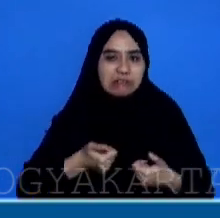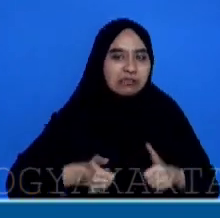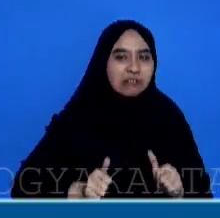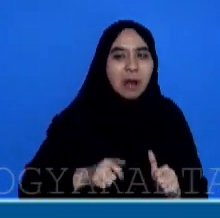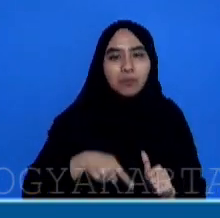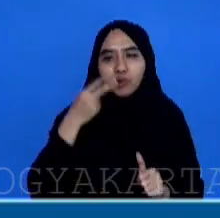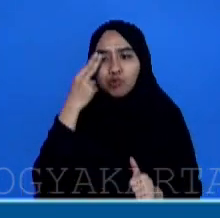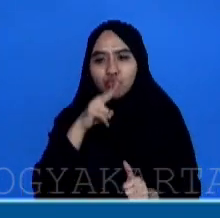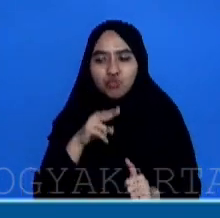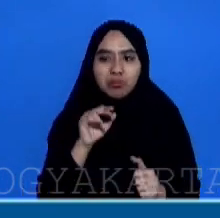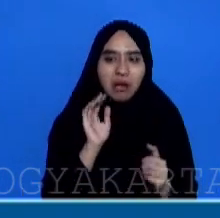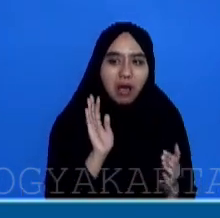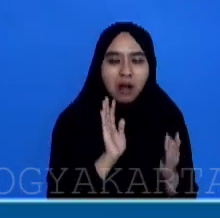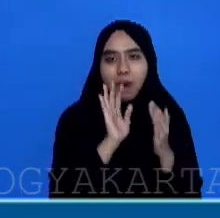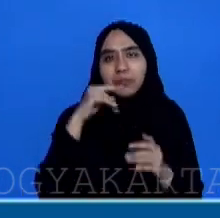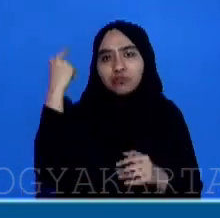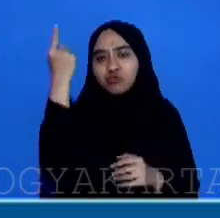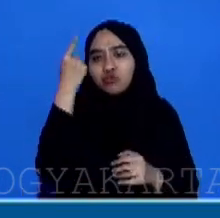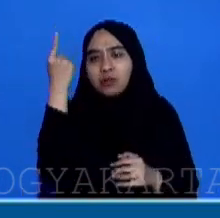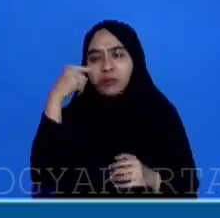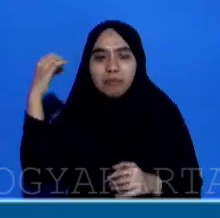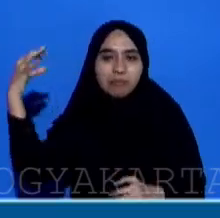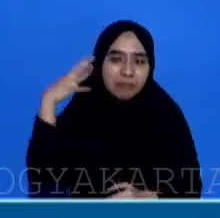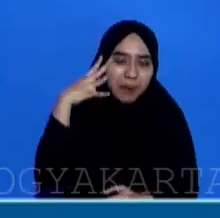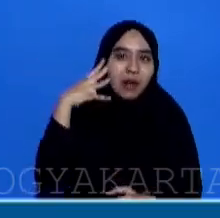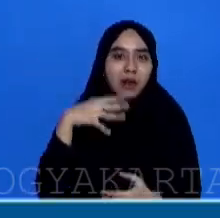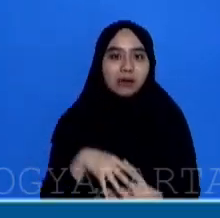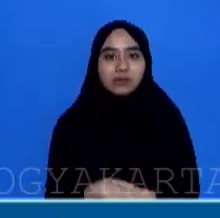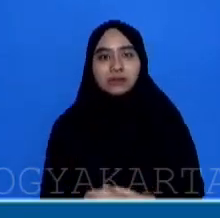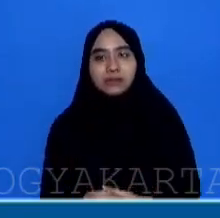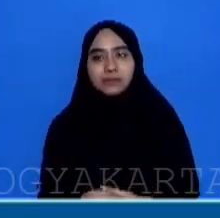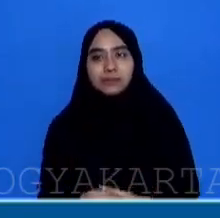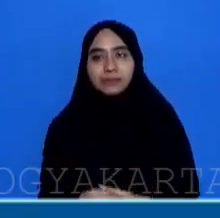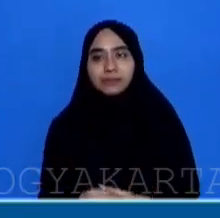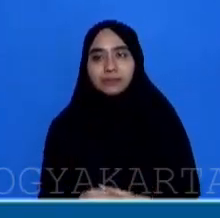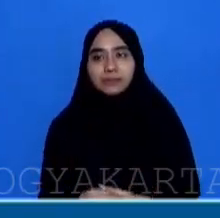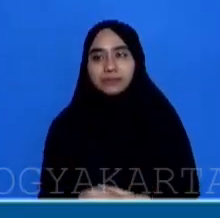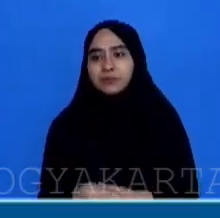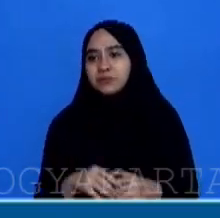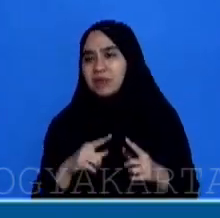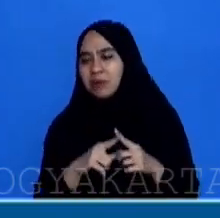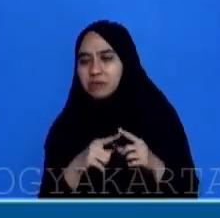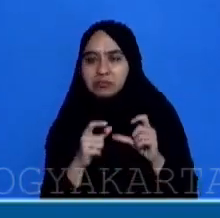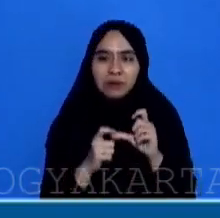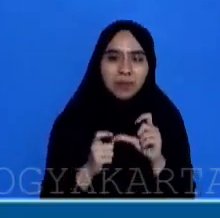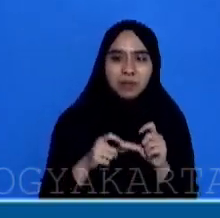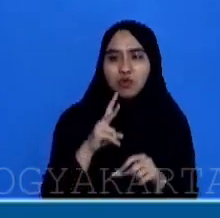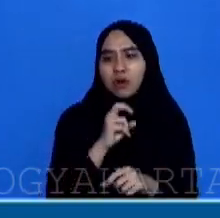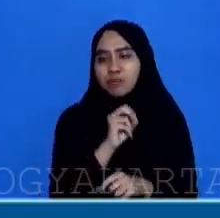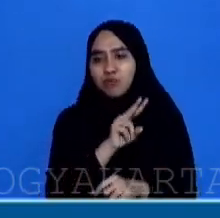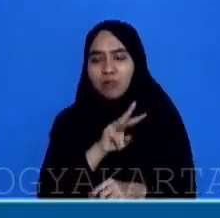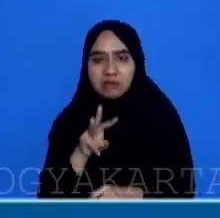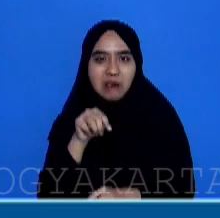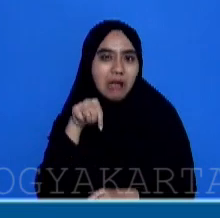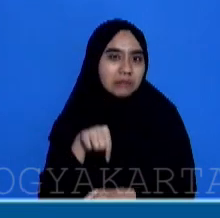Nino ingkang kadugi badhe tumatos ing wulan Agustus inggih September taun 2023 menika. El Nino saged mangaribawani